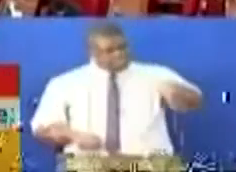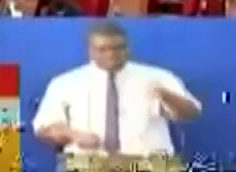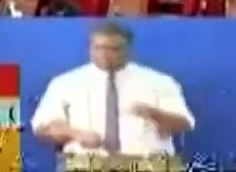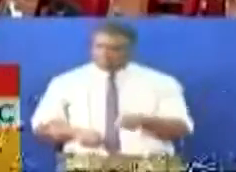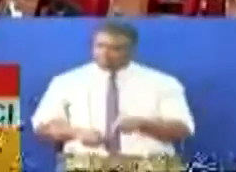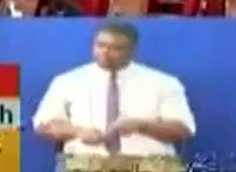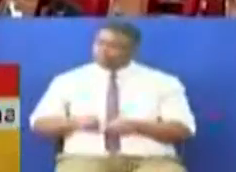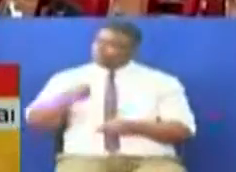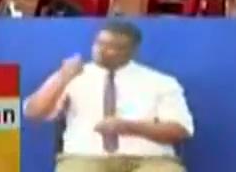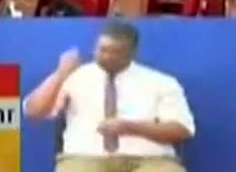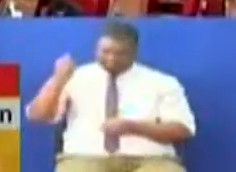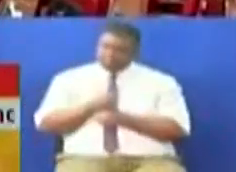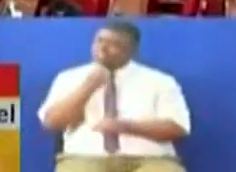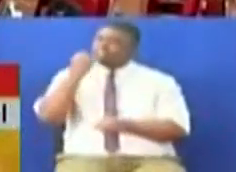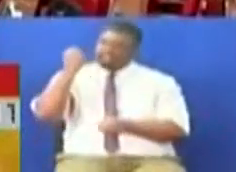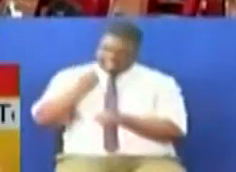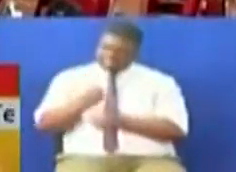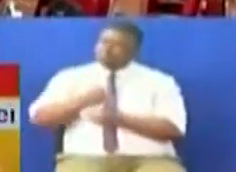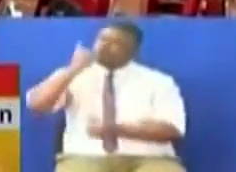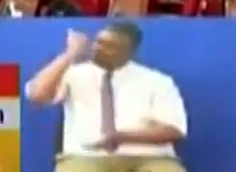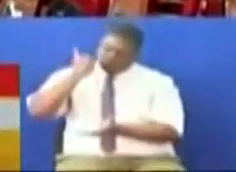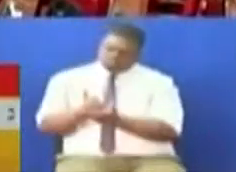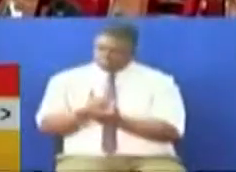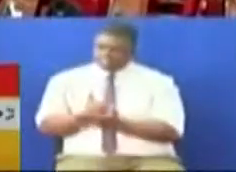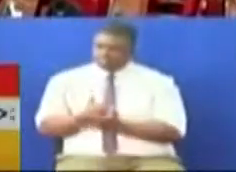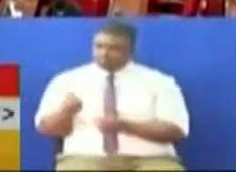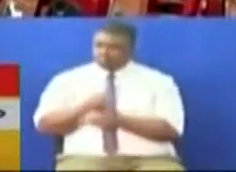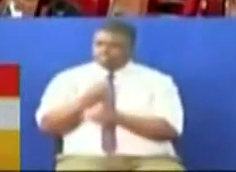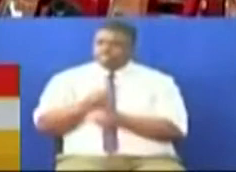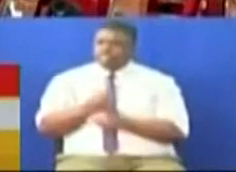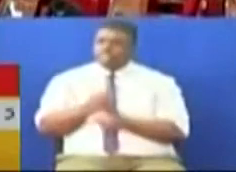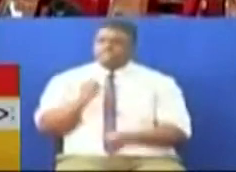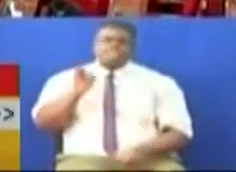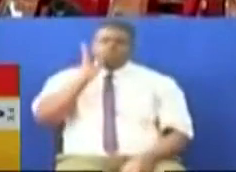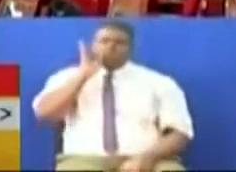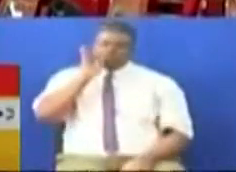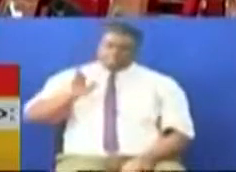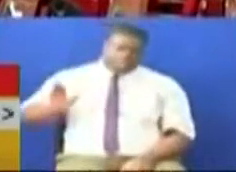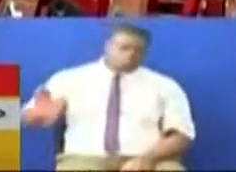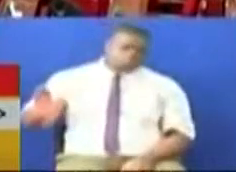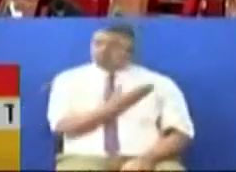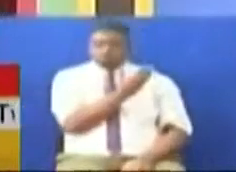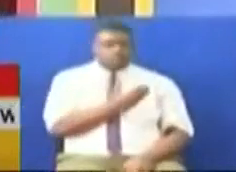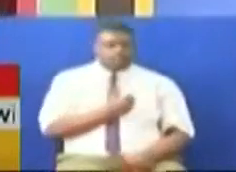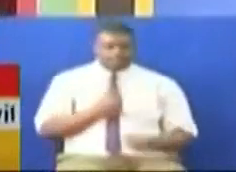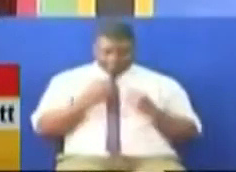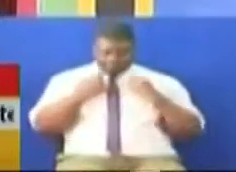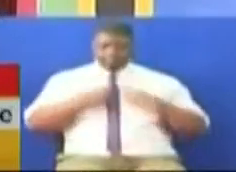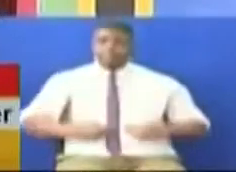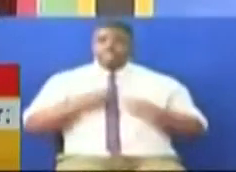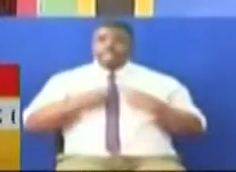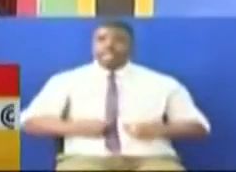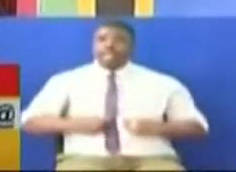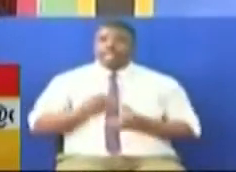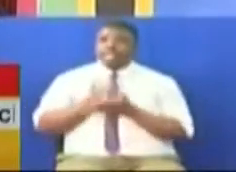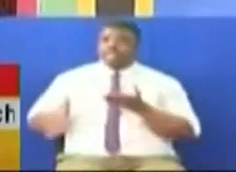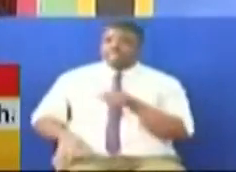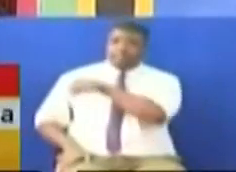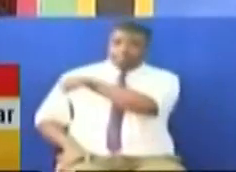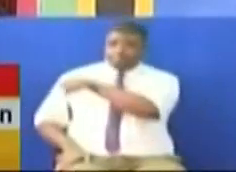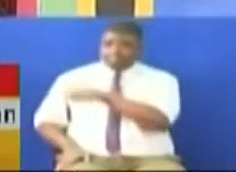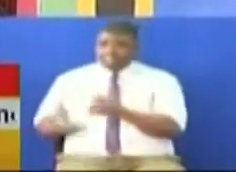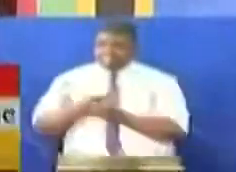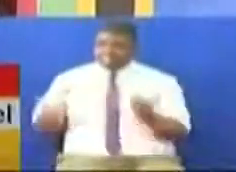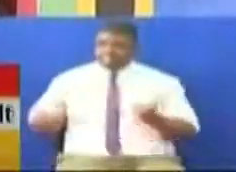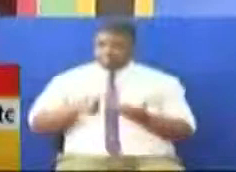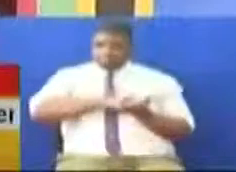maamuzi yaliyofanyika ya kihuni ya kumuondoa meya wetu wa Dar es Salaam, ili meya aweze kurudi, kwa sababu hatuoni sababu za msingi za kumuondoa meya